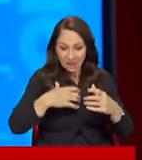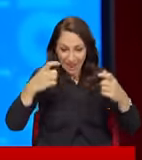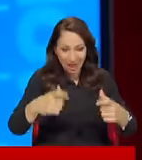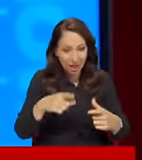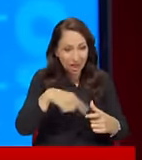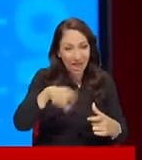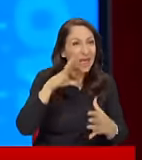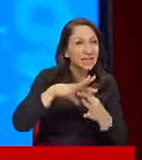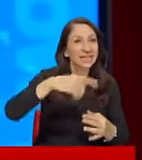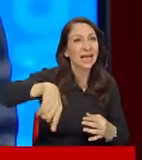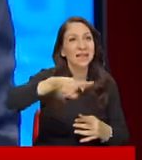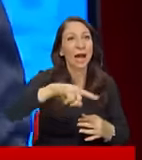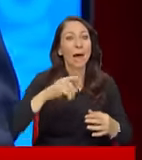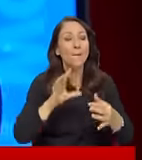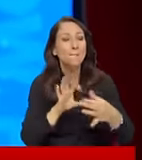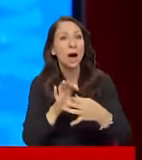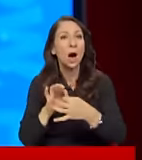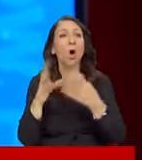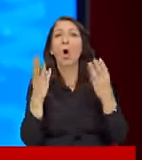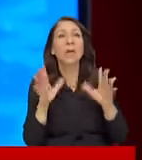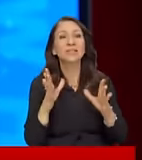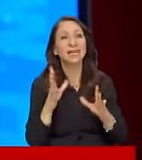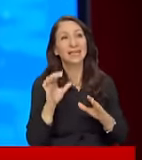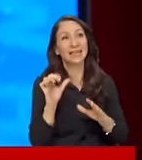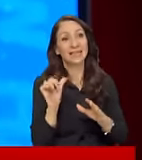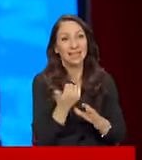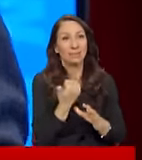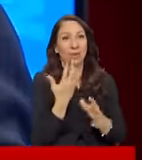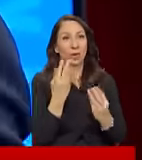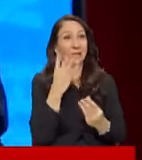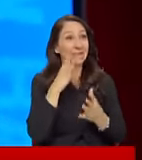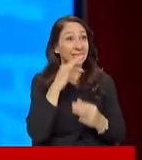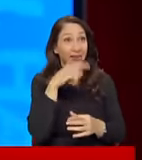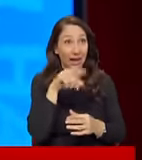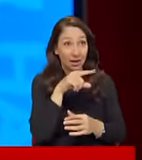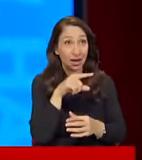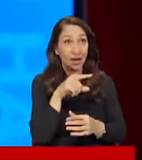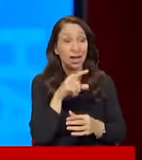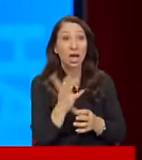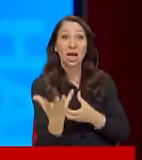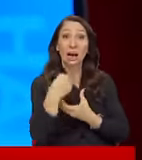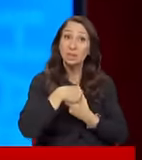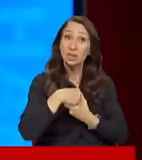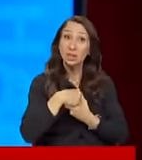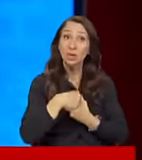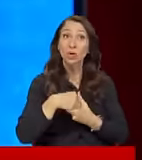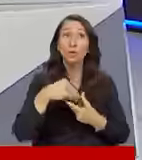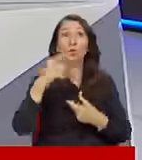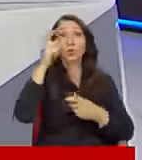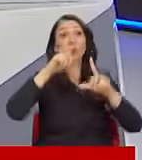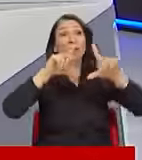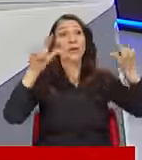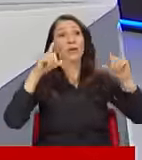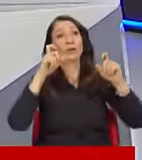oradaki insanlarla bağ kurabilecek nitelikleri, kimlikleri olan insanlar, kapsayıcı, ülkemin